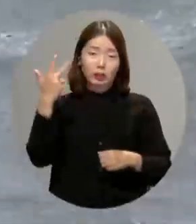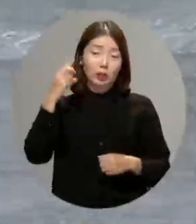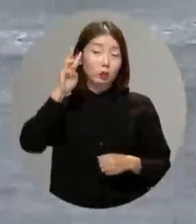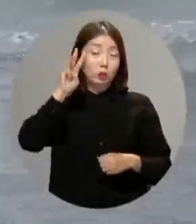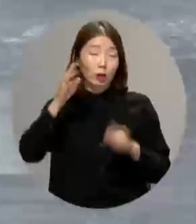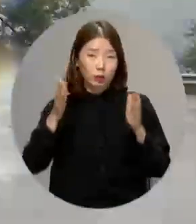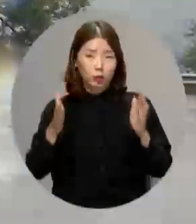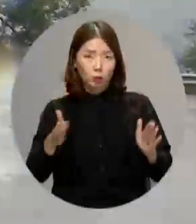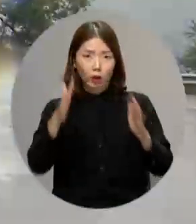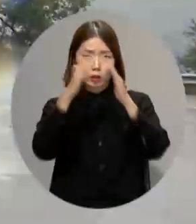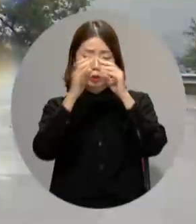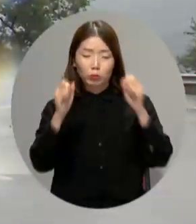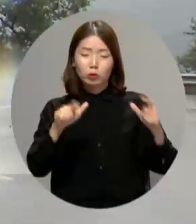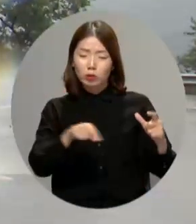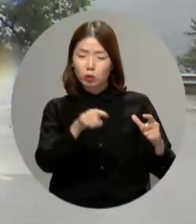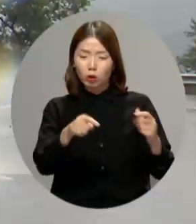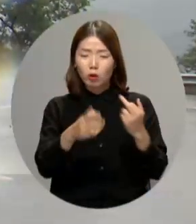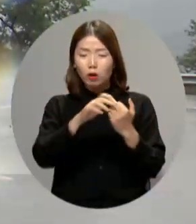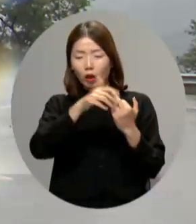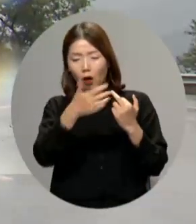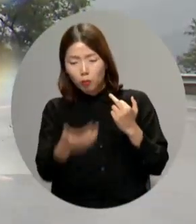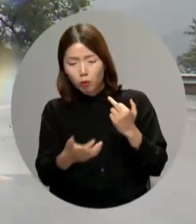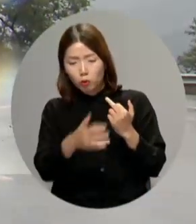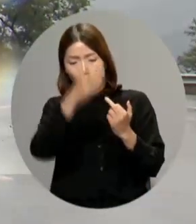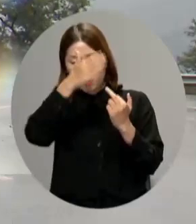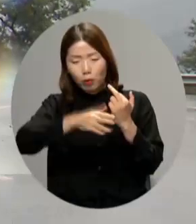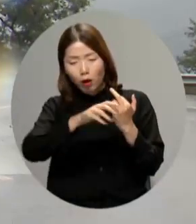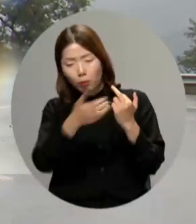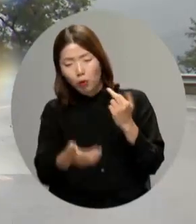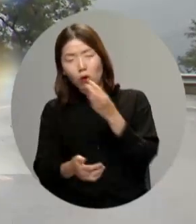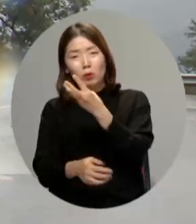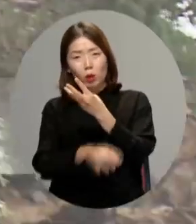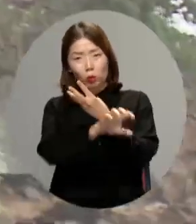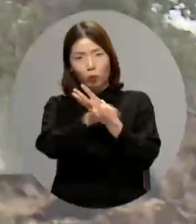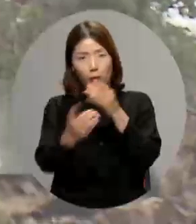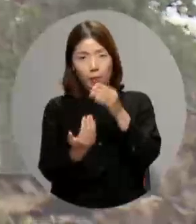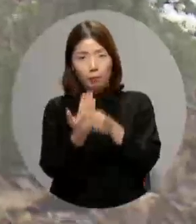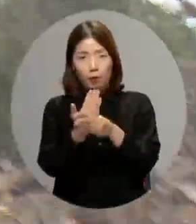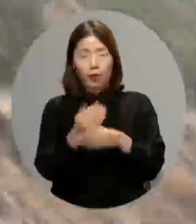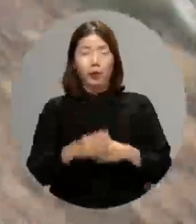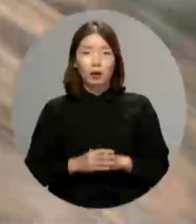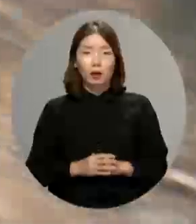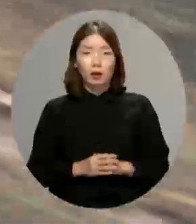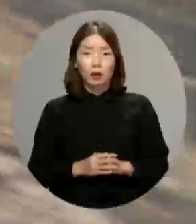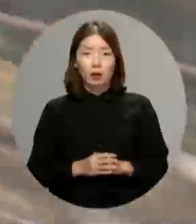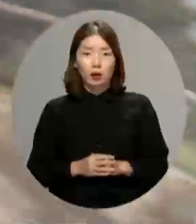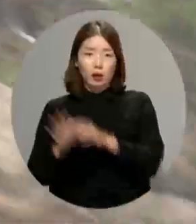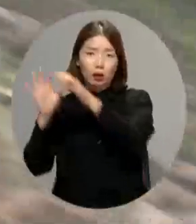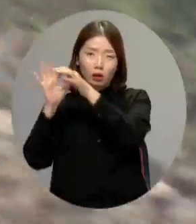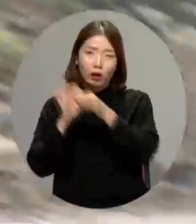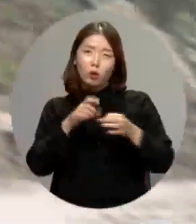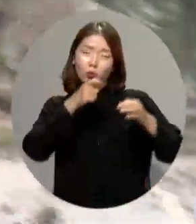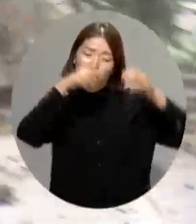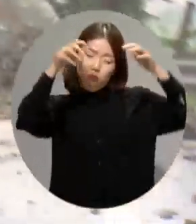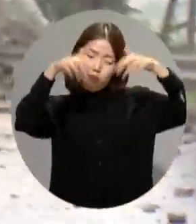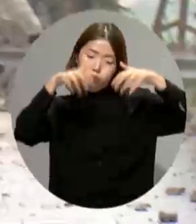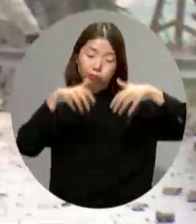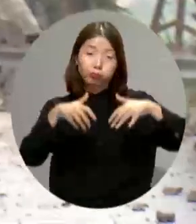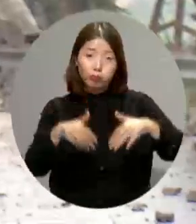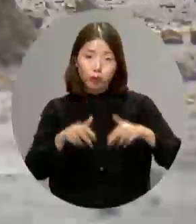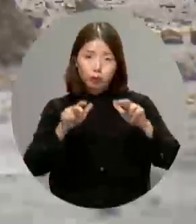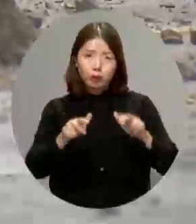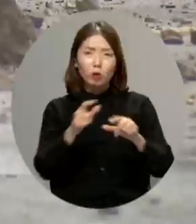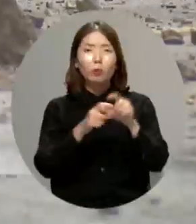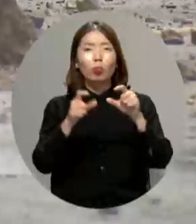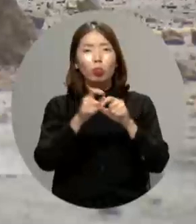사흘 동안 전북에서는 산사태 또는 사면붕괴가 세 곳에서 잇따라 발생했습니다. 연이어 장맛비가 이어지면서 현재